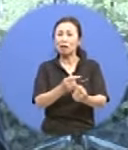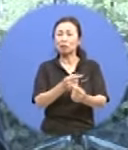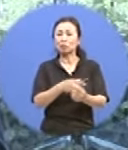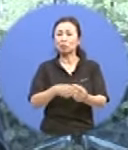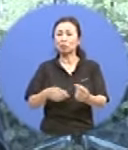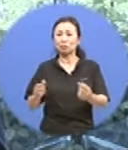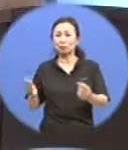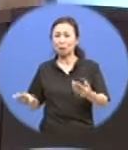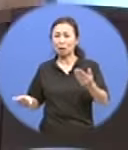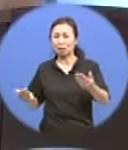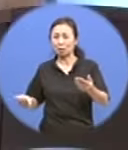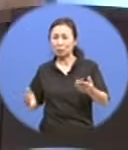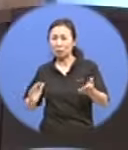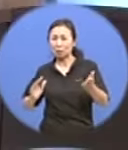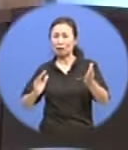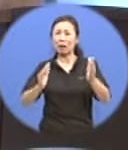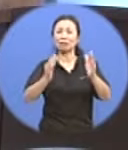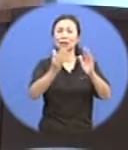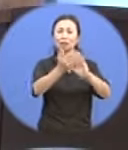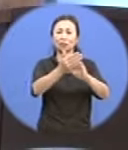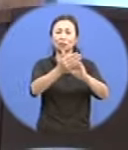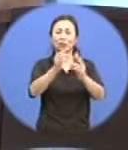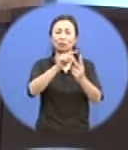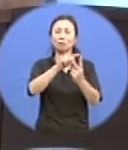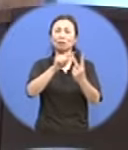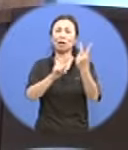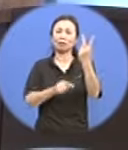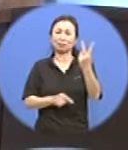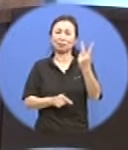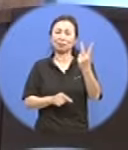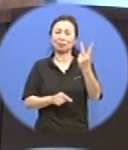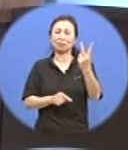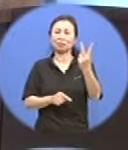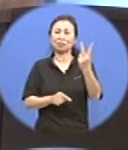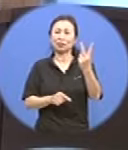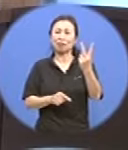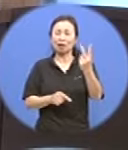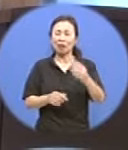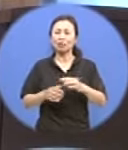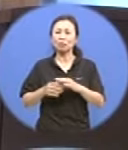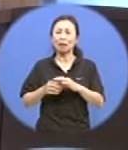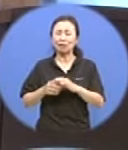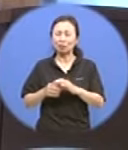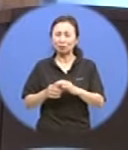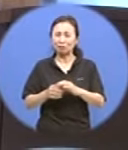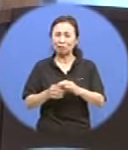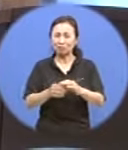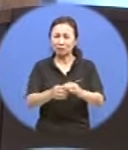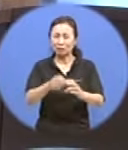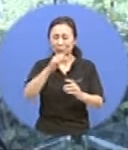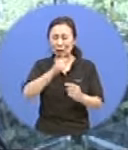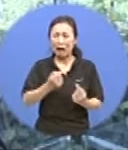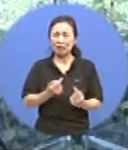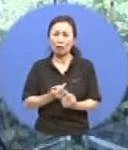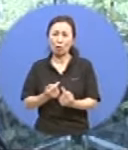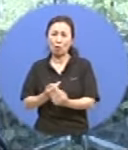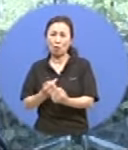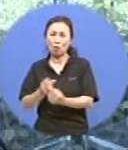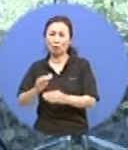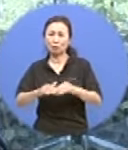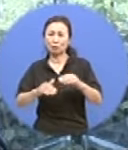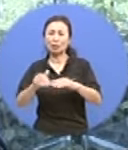という場合もあるんですね。ですから我々絶えざる革新の裏には絶えざる改良というのもありましてね、例え